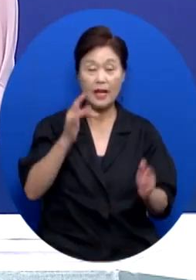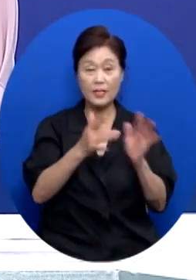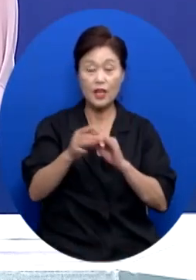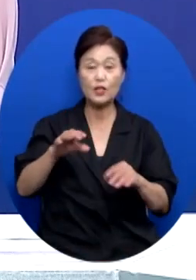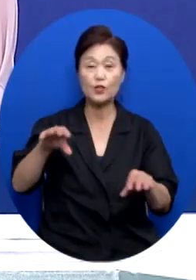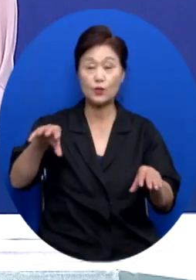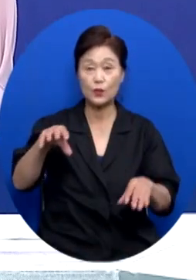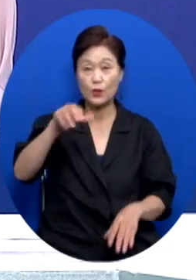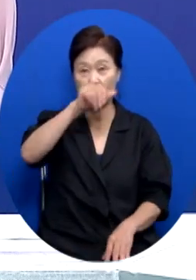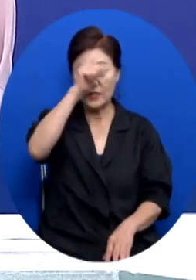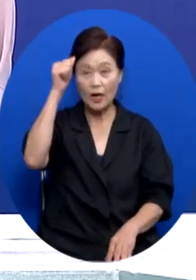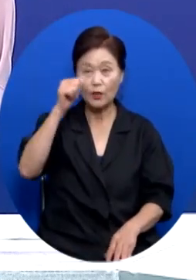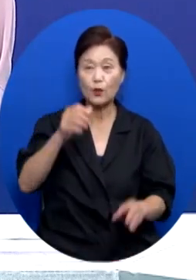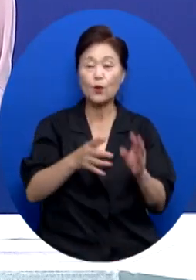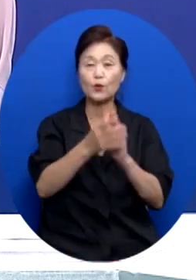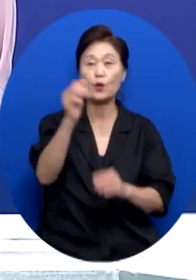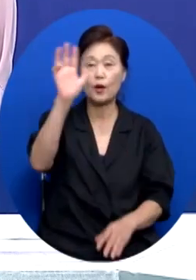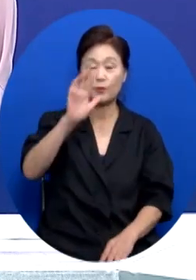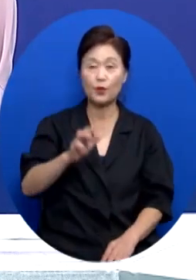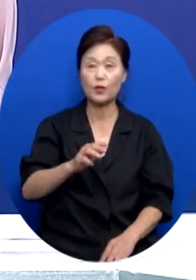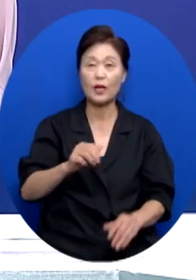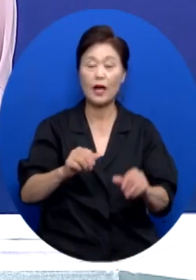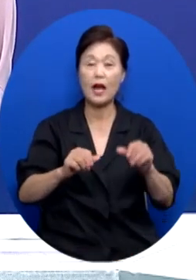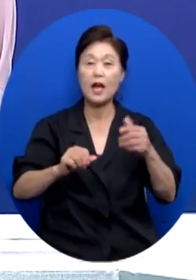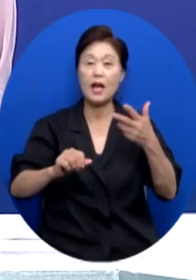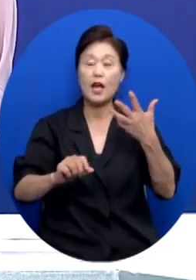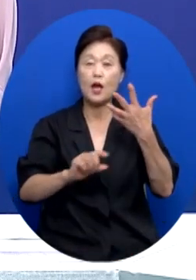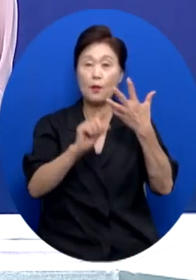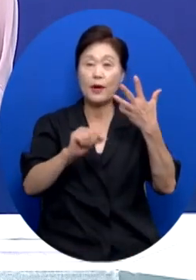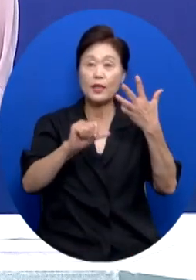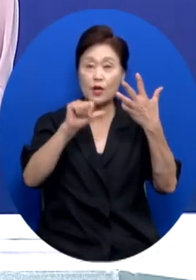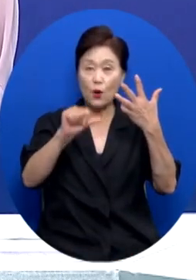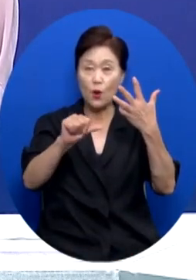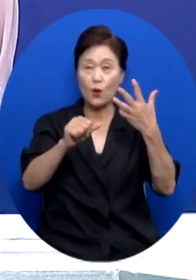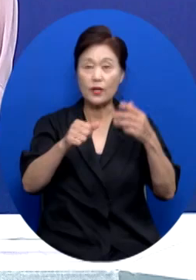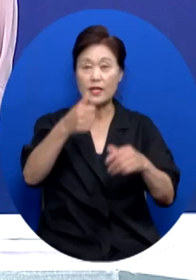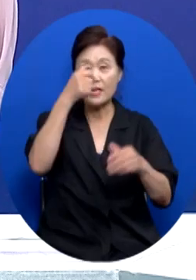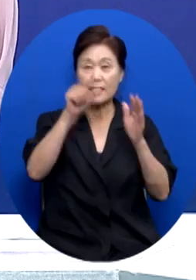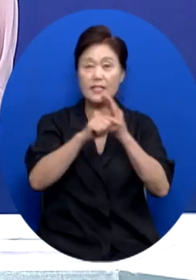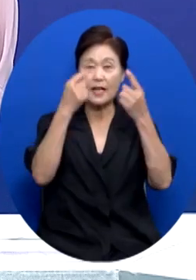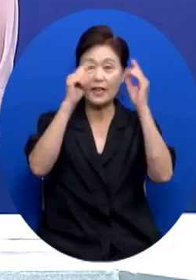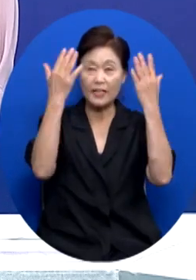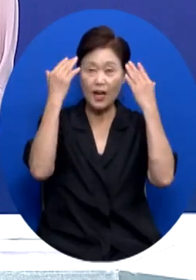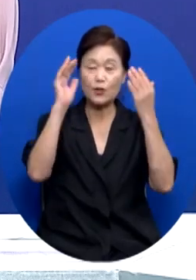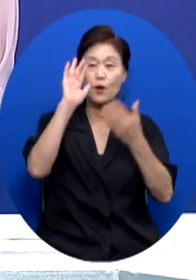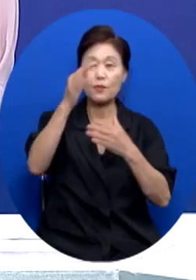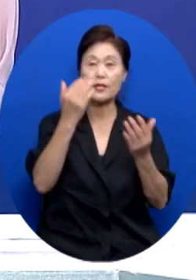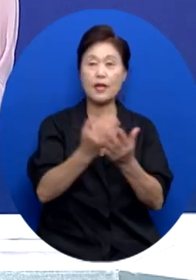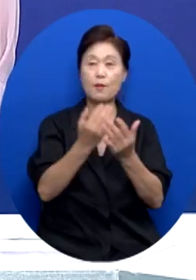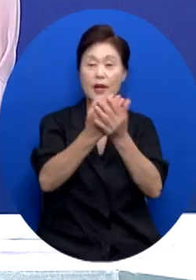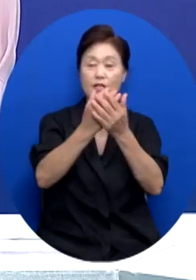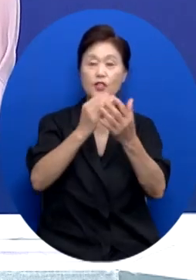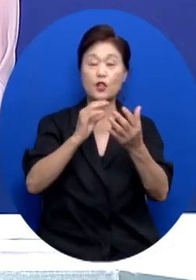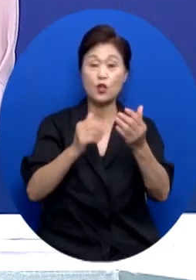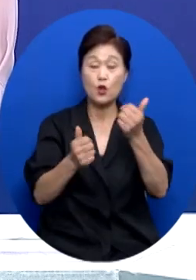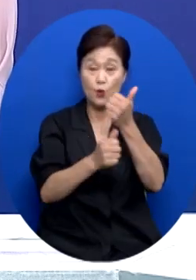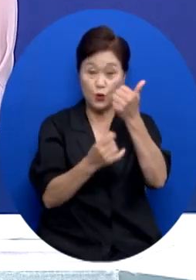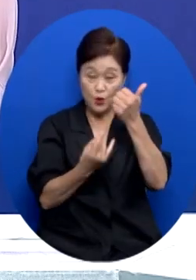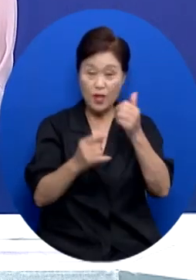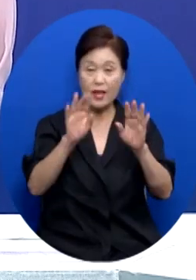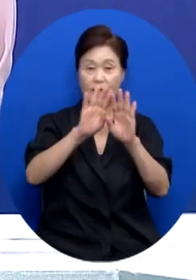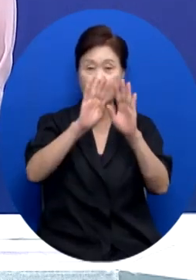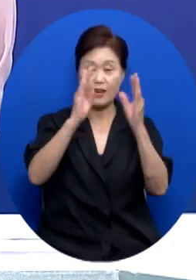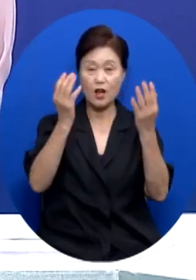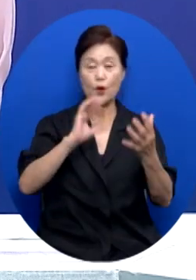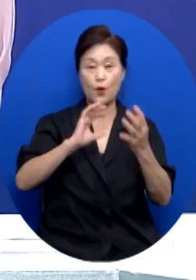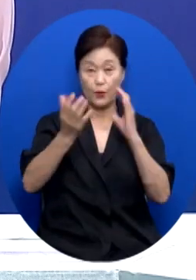대한예수교장로회 통합총회가 지난 5일 신학대학교 미래발전위원회를 열고 신학대 현안을 논의했는데요. 특히 신학대학교